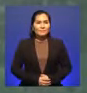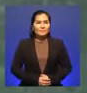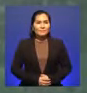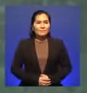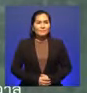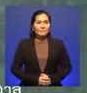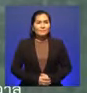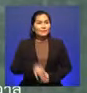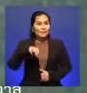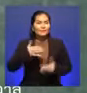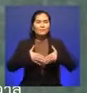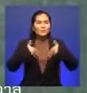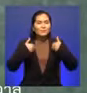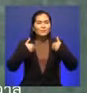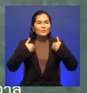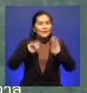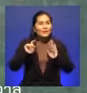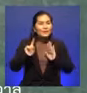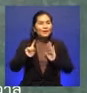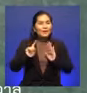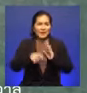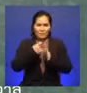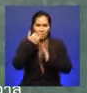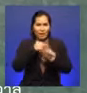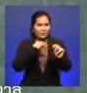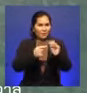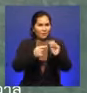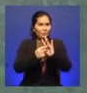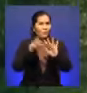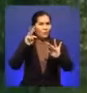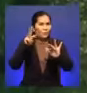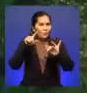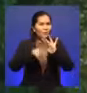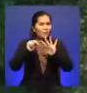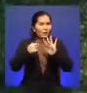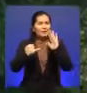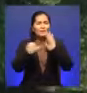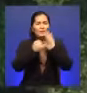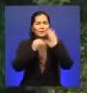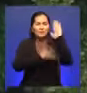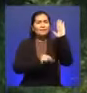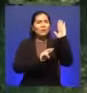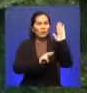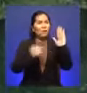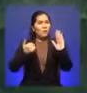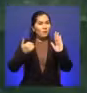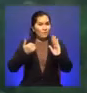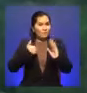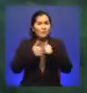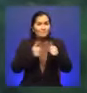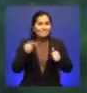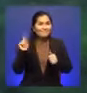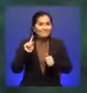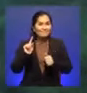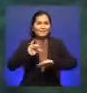ที่มีความสุขแบบนี้ก็เพราะว่าที่ตำบลแหวงอำเภอแหวงจังหวัดนราธิวาสมีต้นทุนหลายอย่างด้วยกันนะครับมีทั้งทรัพย